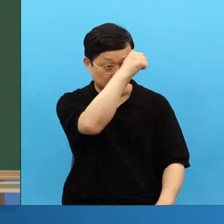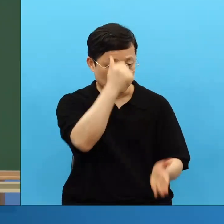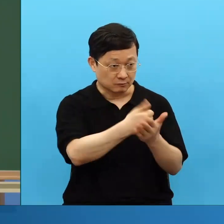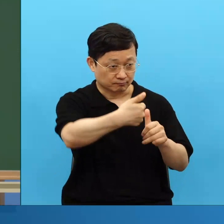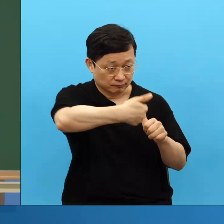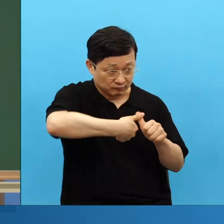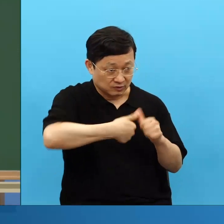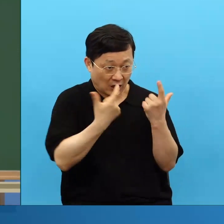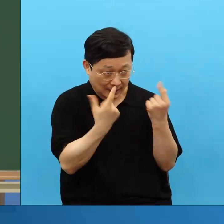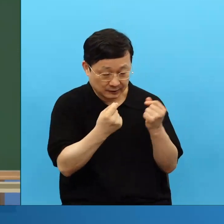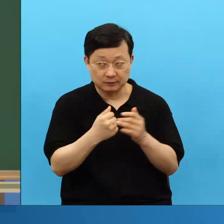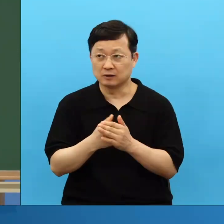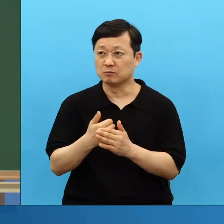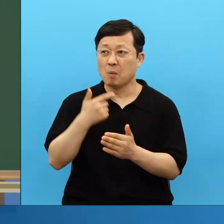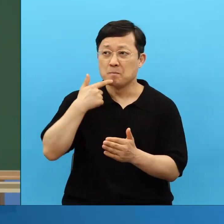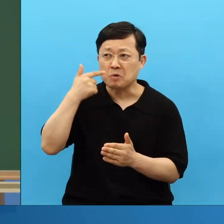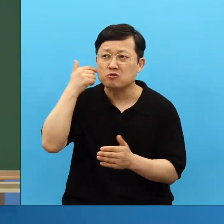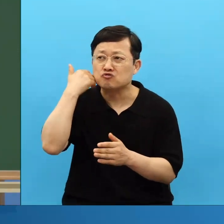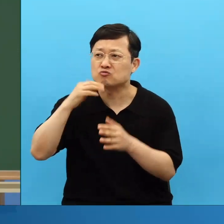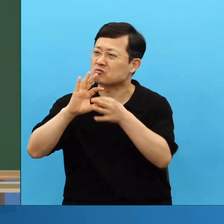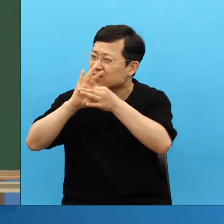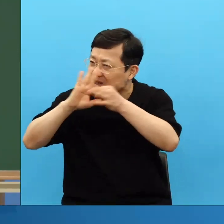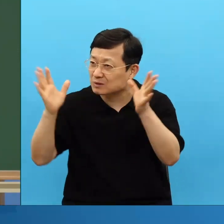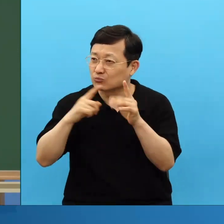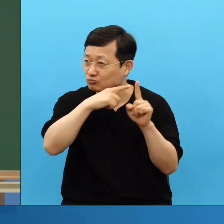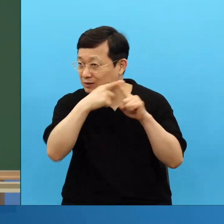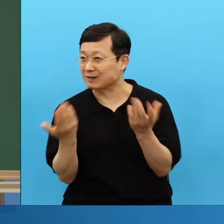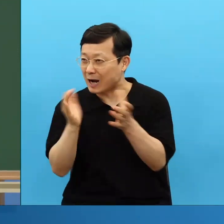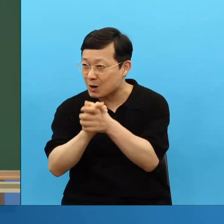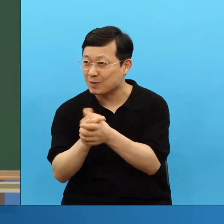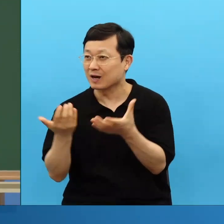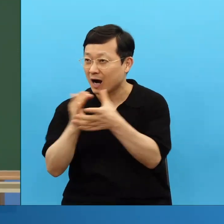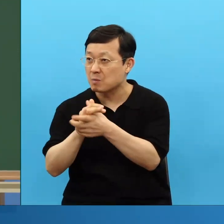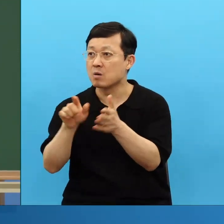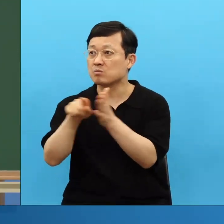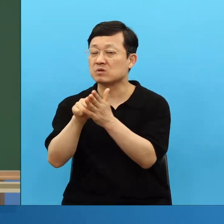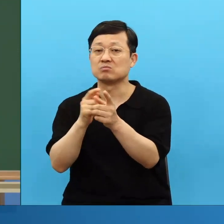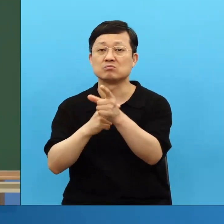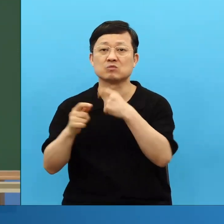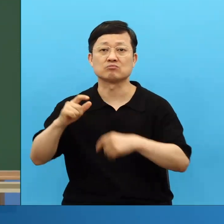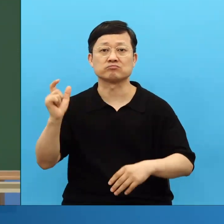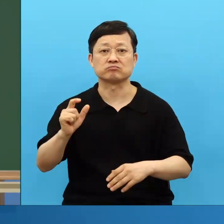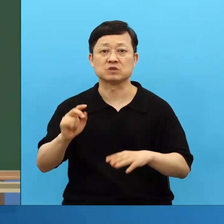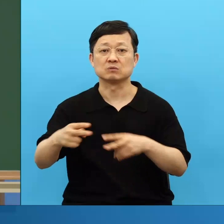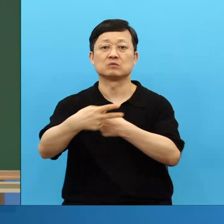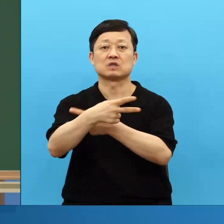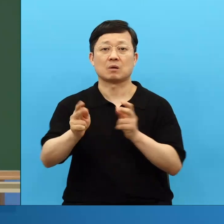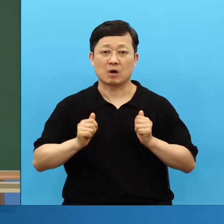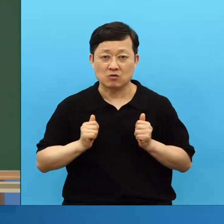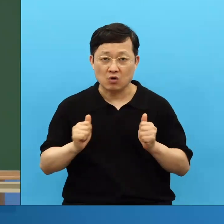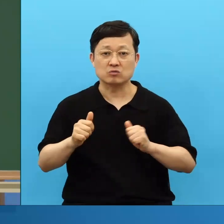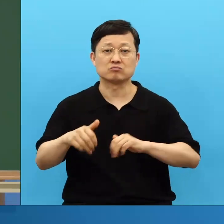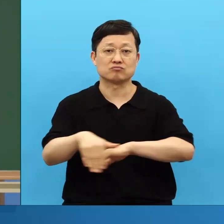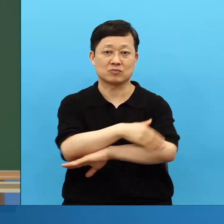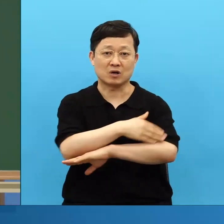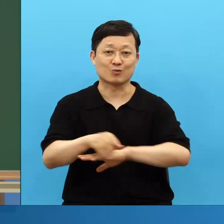합니다. 신앙이 전보다 더 좋아졌다는 거예요. 그 다락방 속으로 막 탁 들어가는.